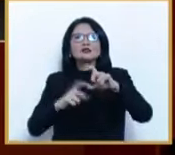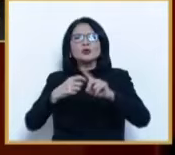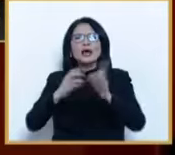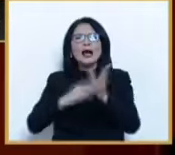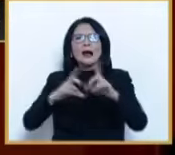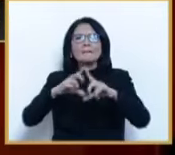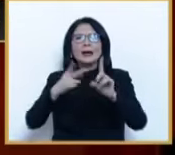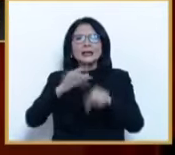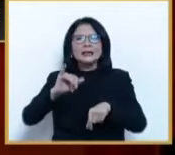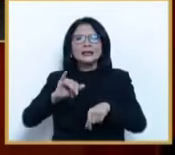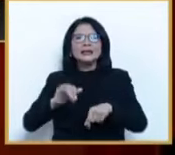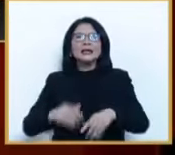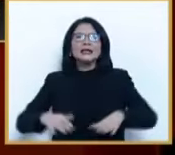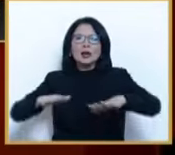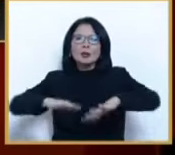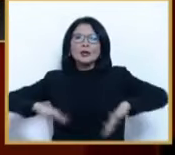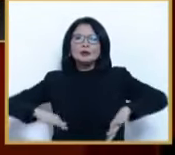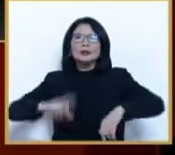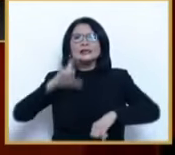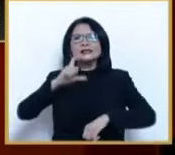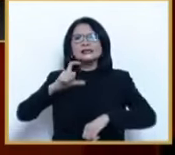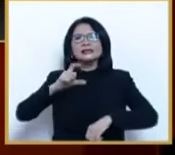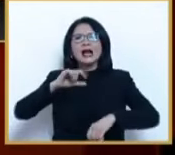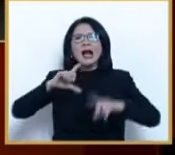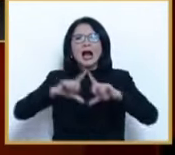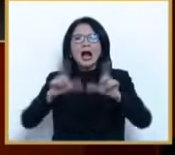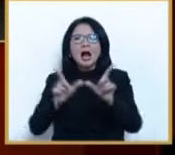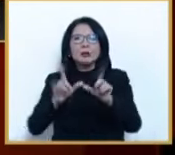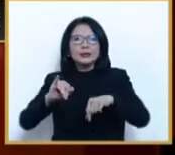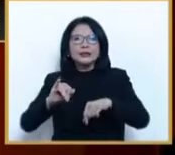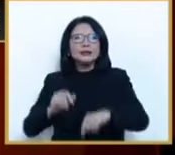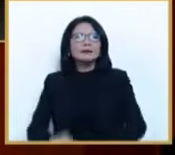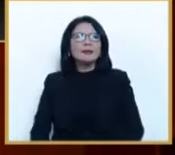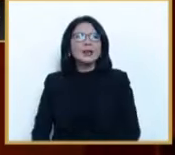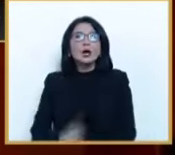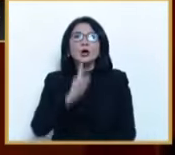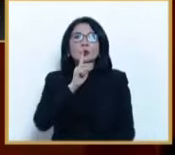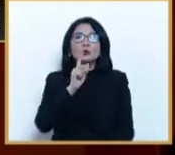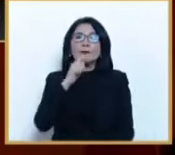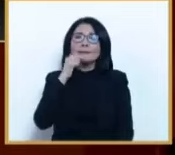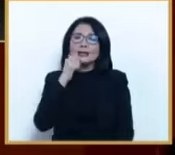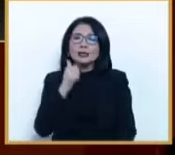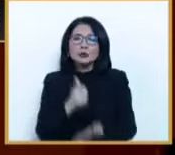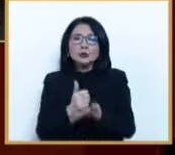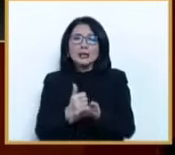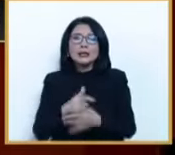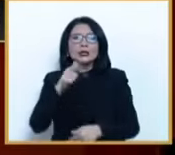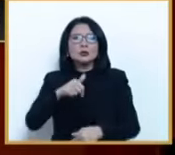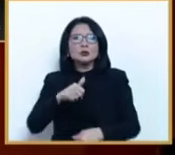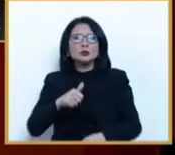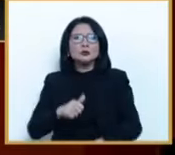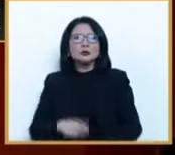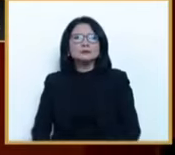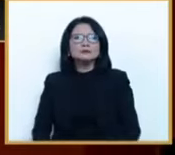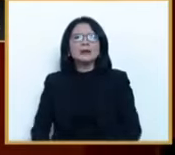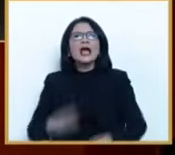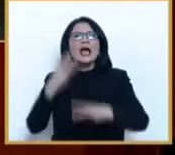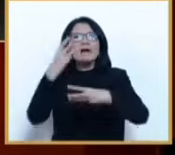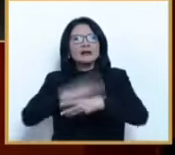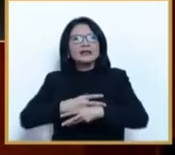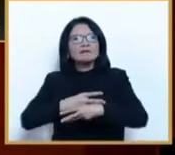Wadu Ciawi untuk menentukan apakah ini eek kita Peru